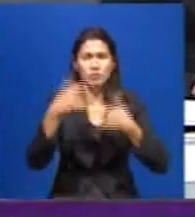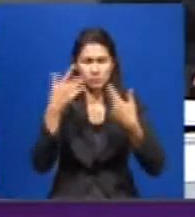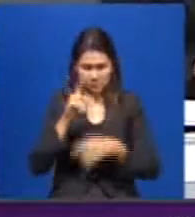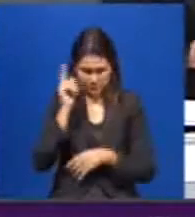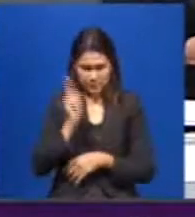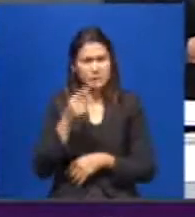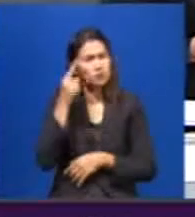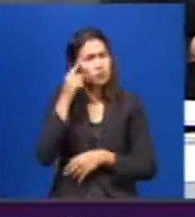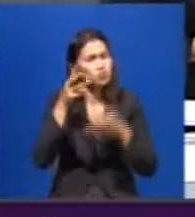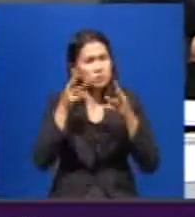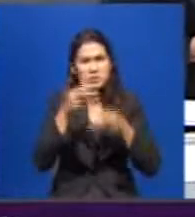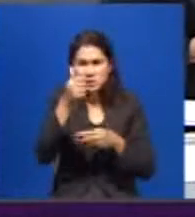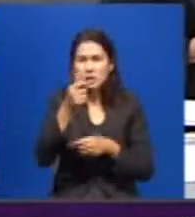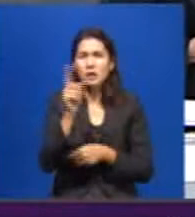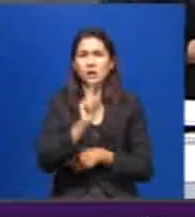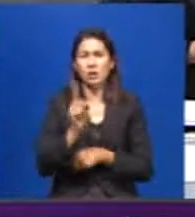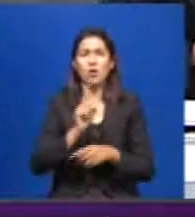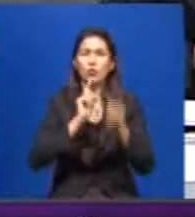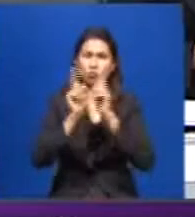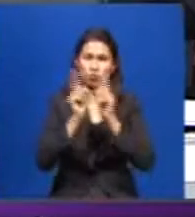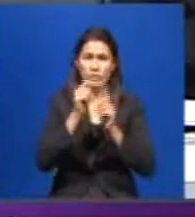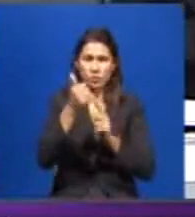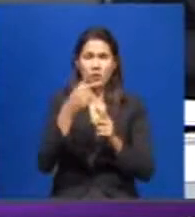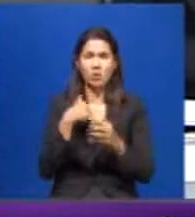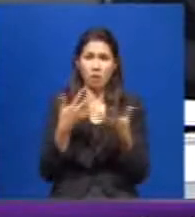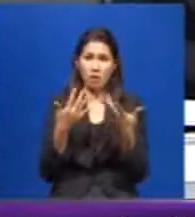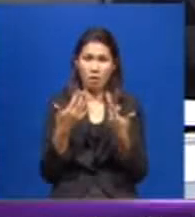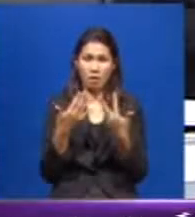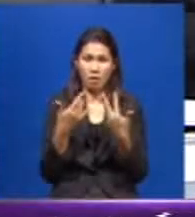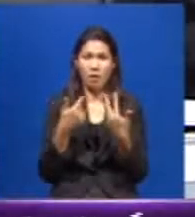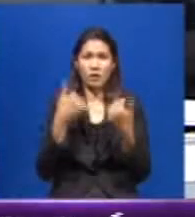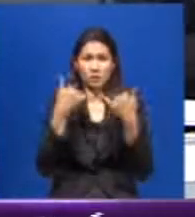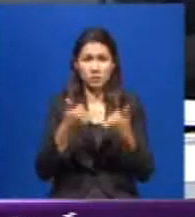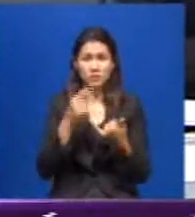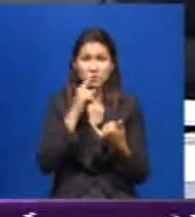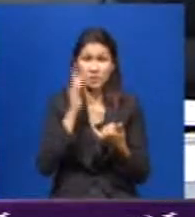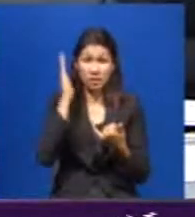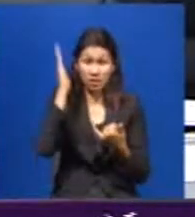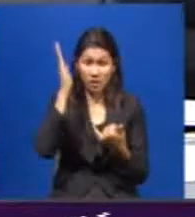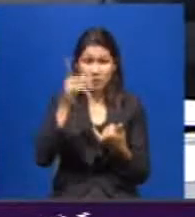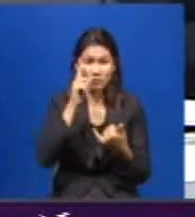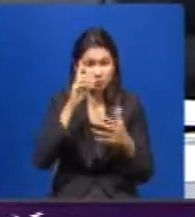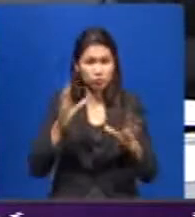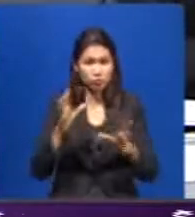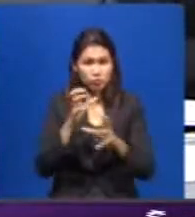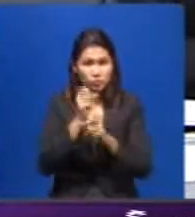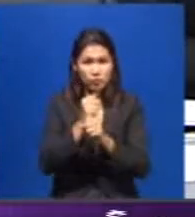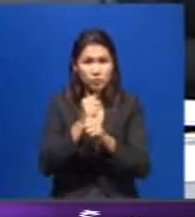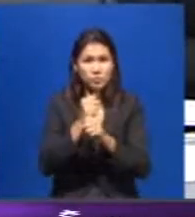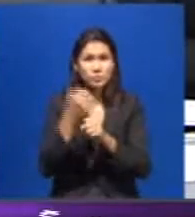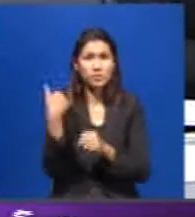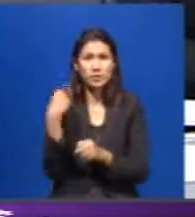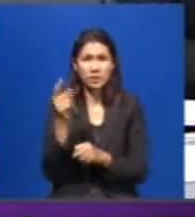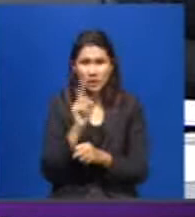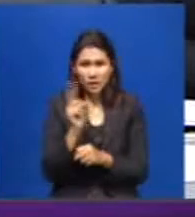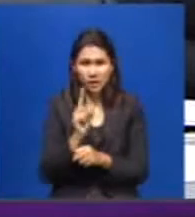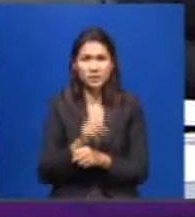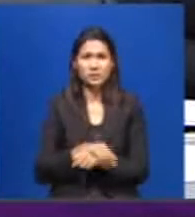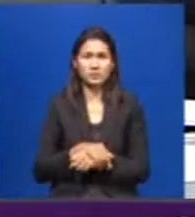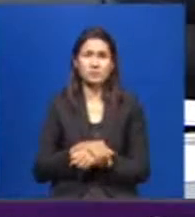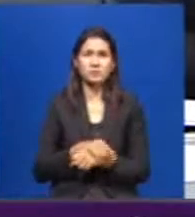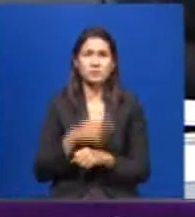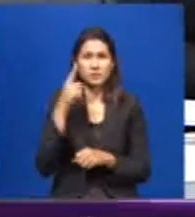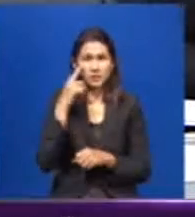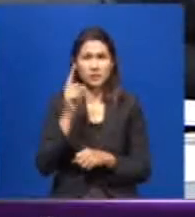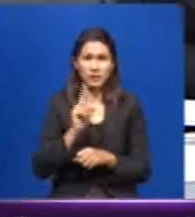ควรแล้วด้วยนะคะยังไงเดี๋ยวคงต้องรอดูความชัดเจนนะคะว่าหลังจากนี้เนี่ยจริงๆแล้วสรุปจะมีรัฐมนตรีเหลือปฏิบัติหน้าที่